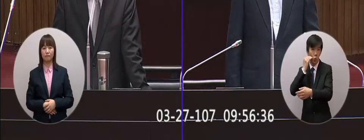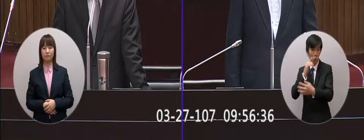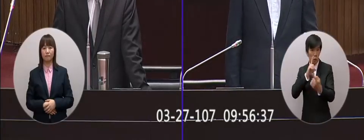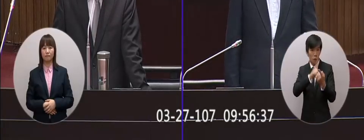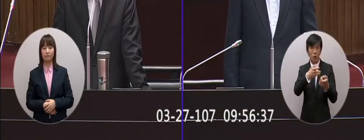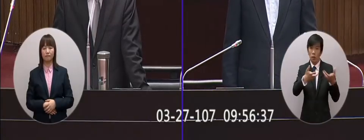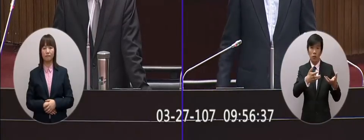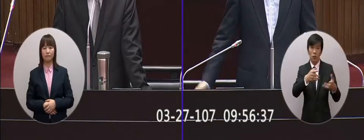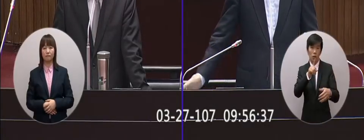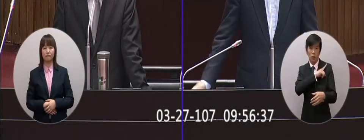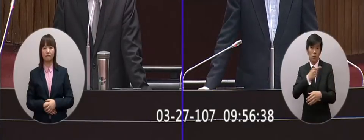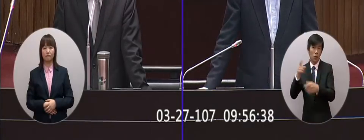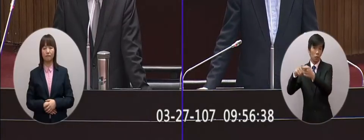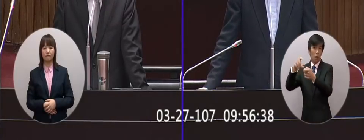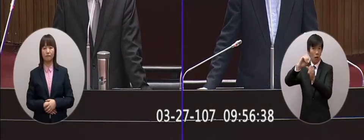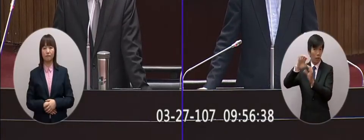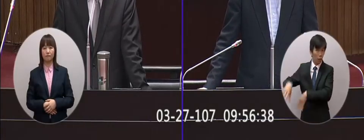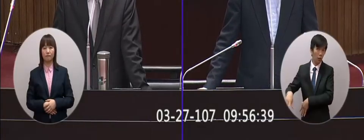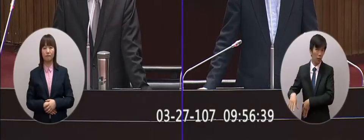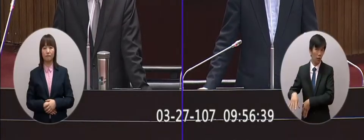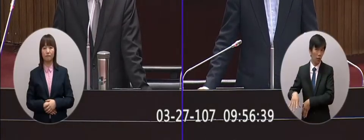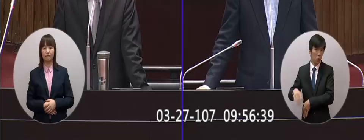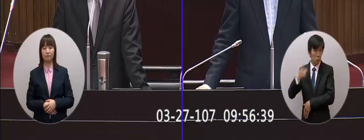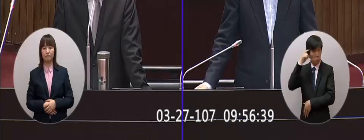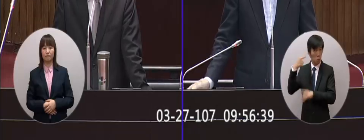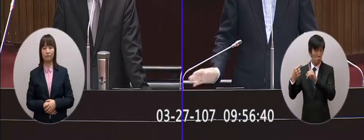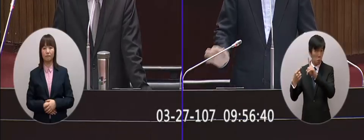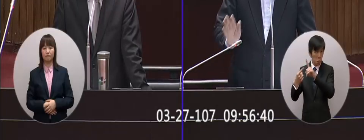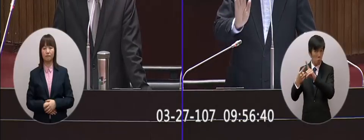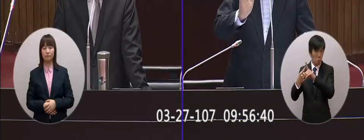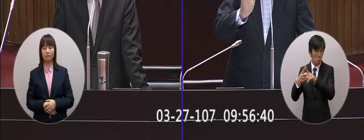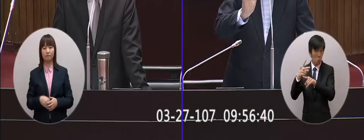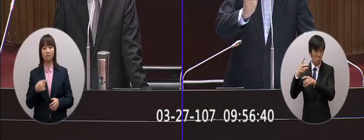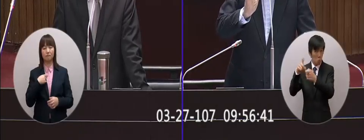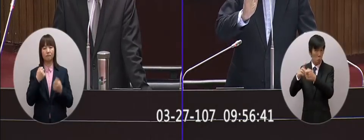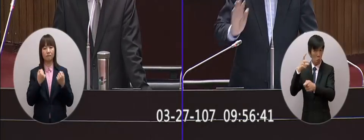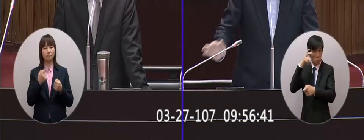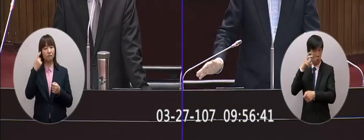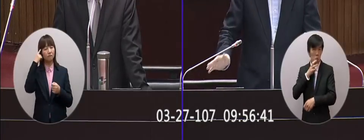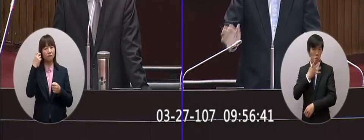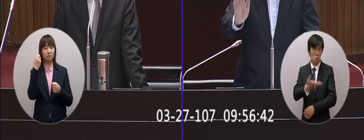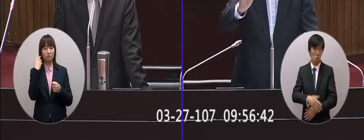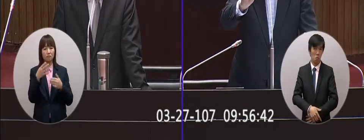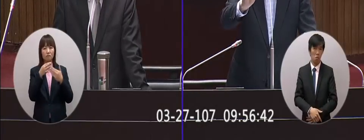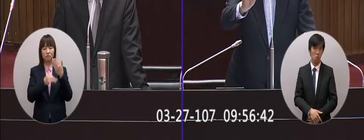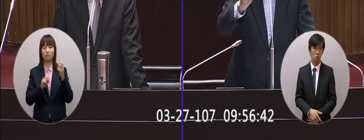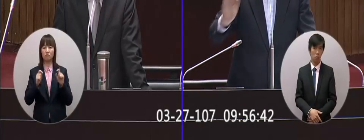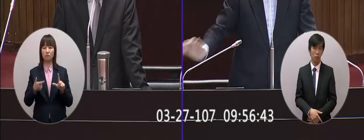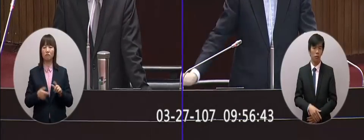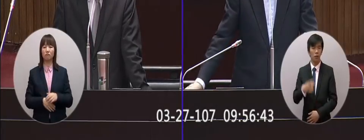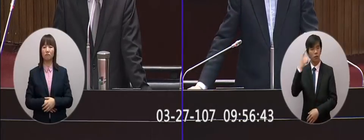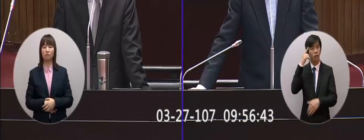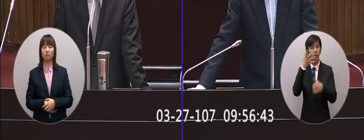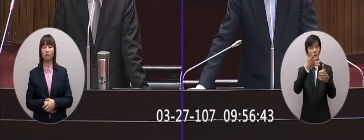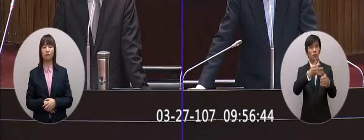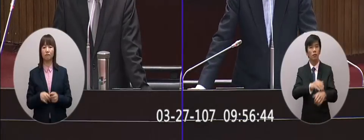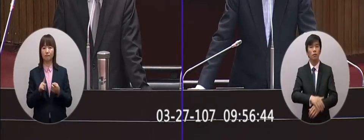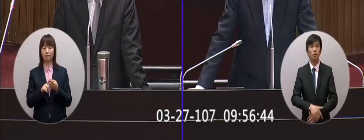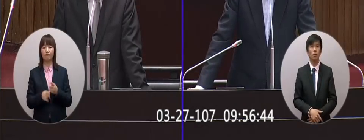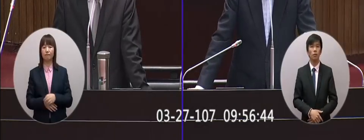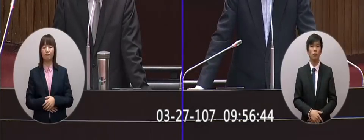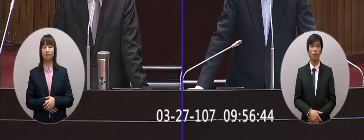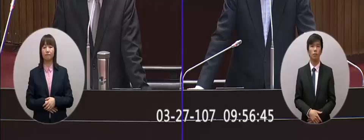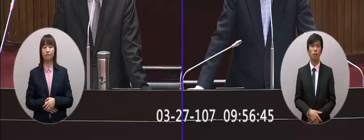的理念，这个人还算是有理念吗？ 我在想，可能先救之别 了。我想请教你的哈。 是